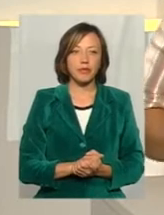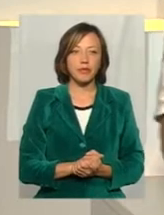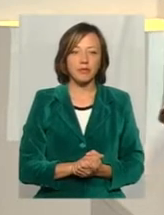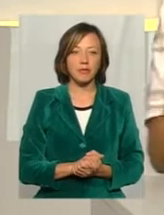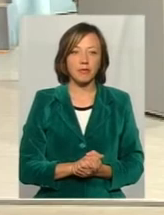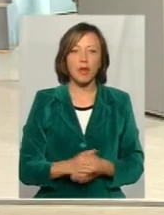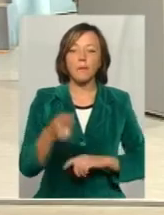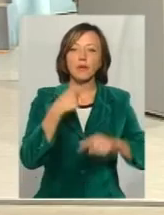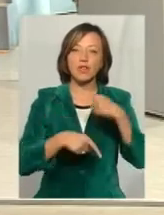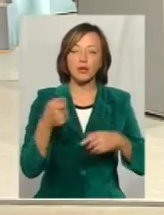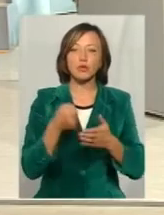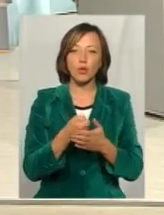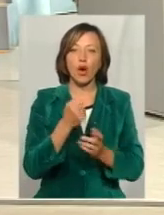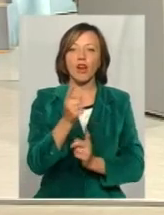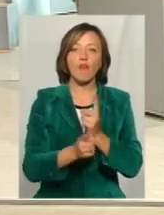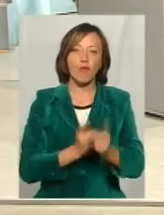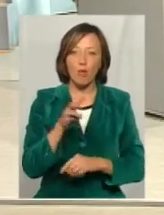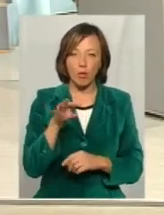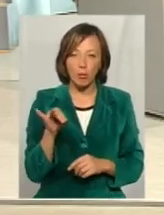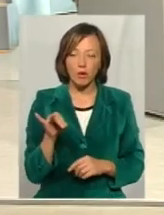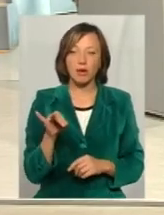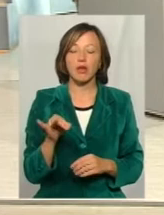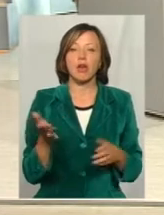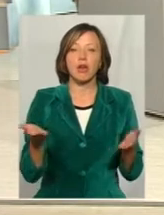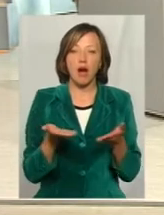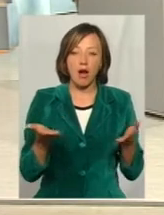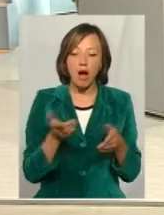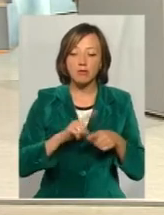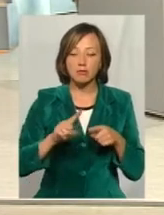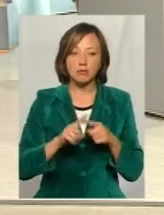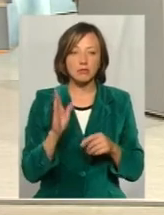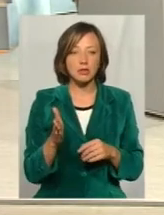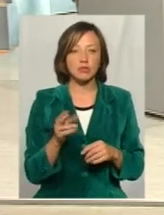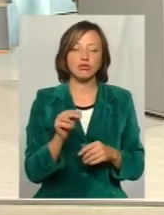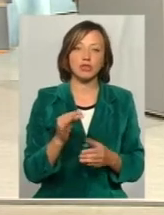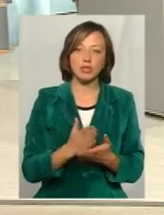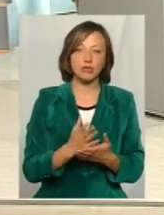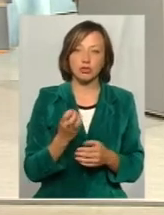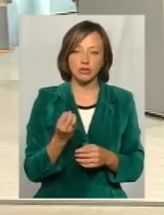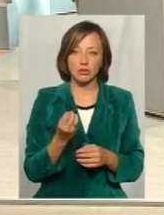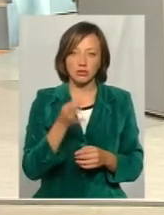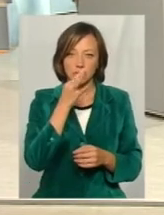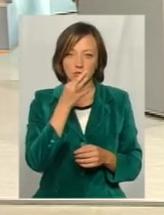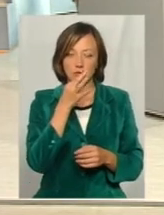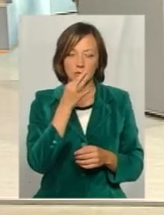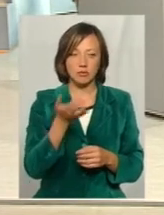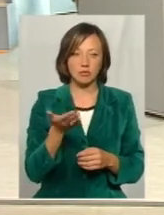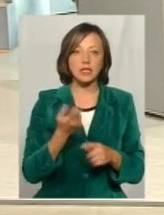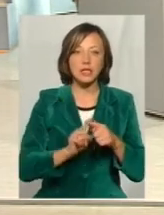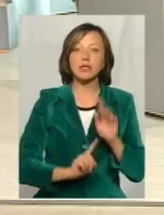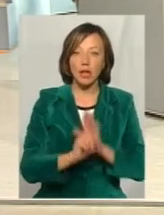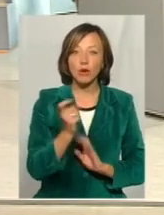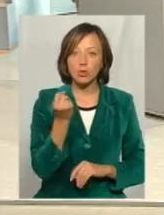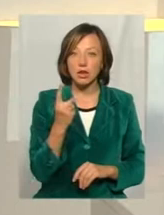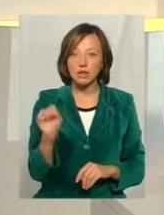Тож повертаємось до реформи, яка насувається, чи вона вже йде. Ну, вона ще не йде, так, я так розумію. От це старт буде